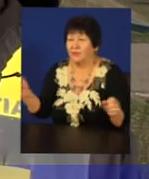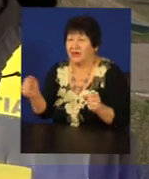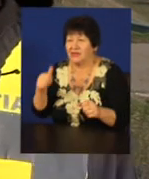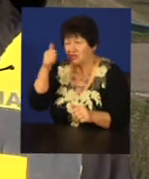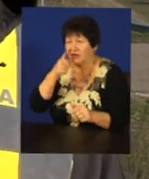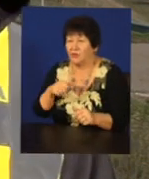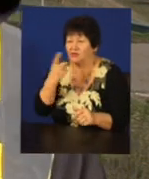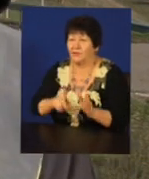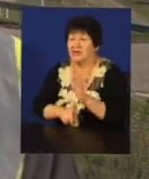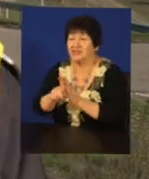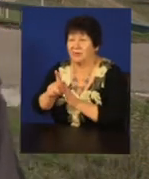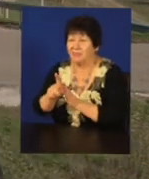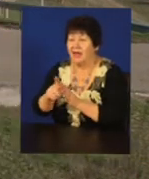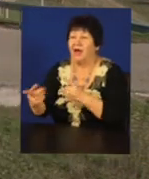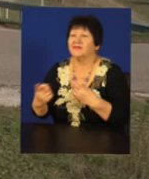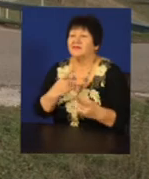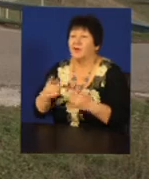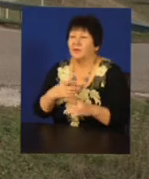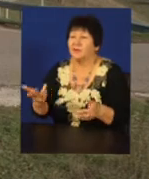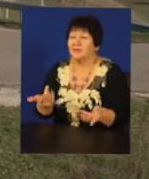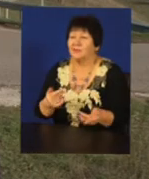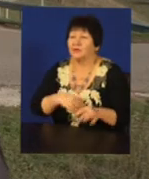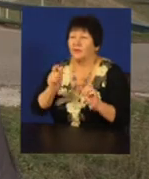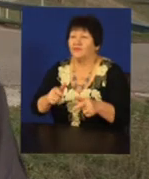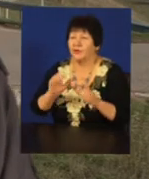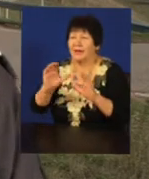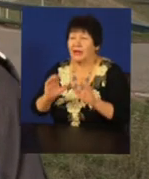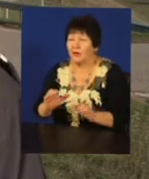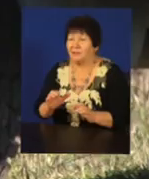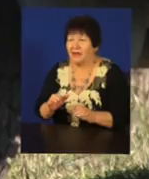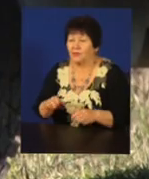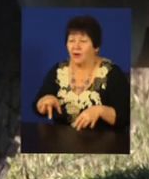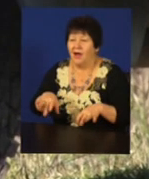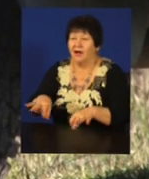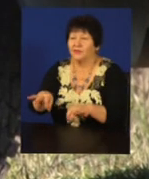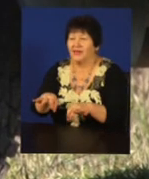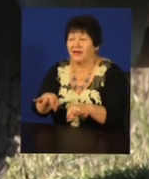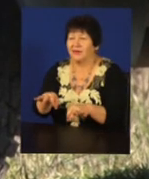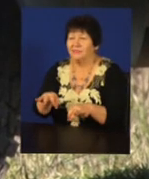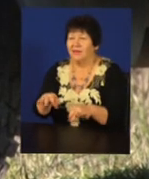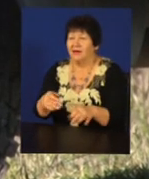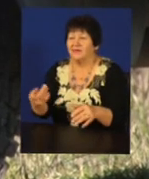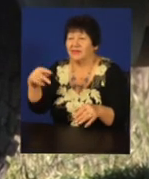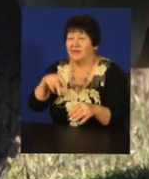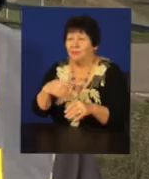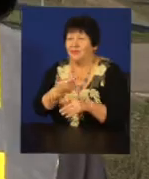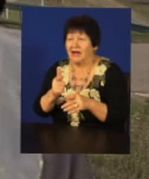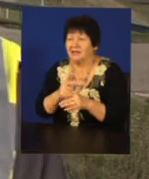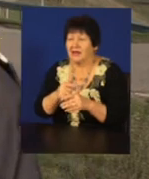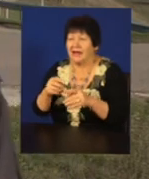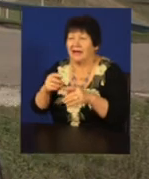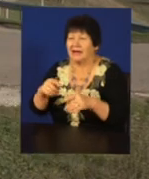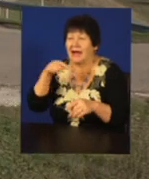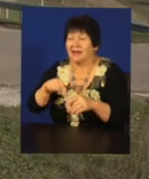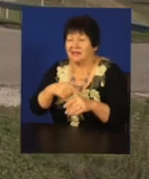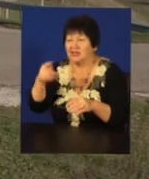anului. Și vom începe, desigur, să vorbim despre pneuri. Conform regulamentului circulației rutiere față de pneuri, sunt impuse anumite caracteristici